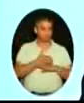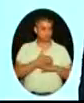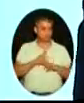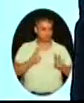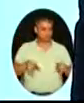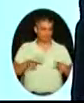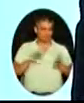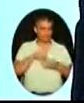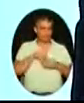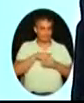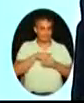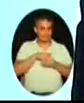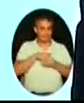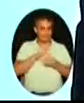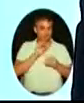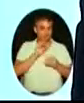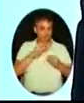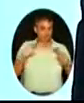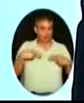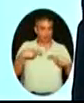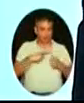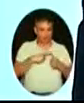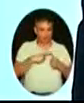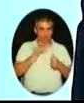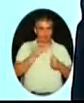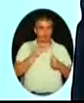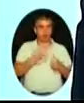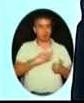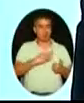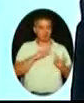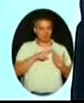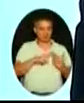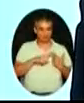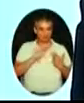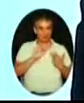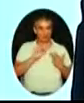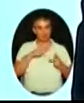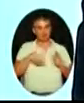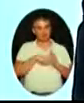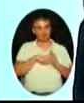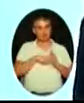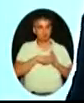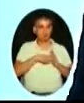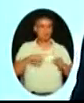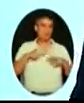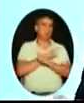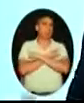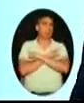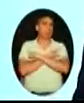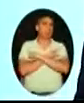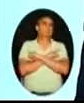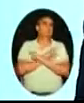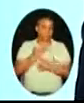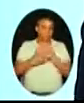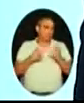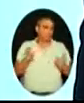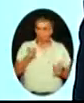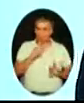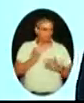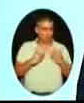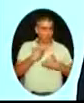להוויה פנימית של חרדה, של קורבניות, של פסימיות ושל פסיביות, לא יכול להוביל את ישראל